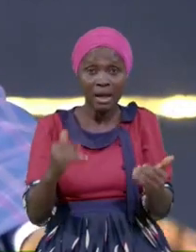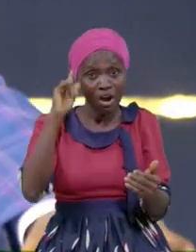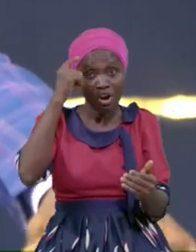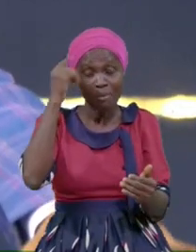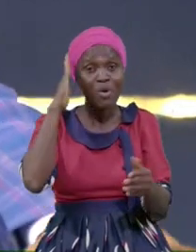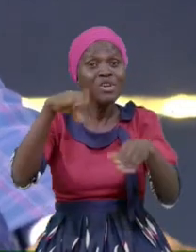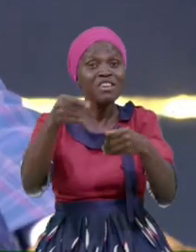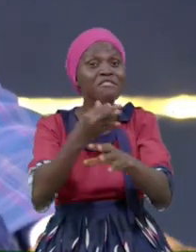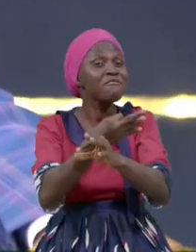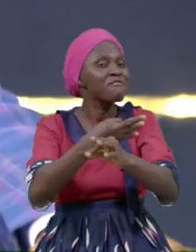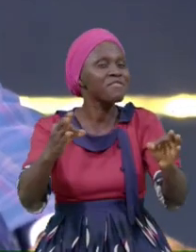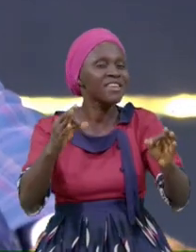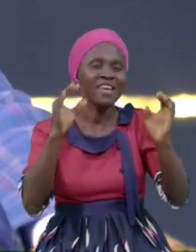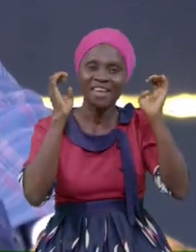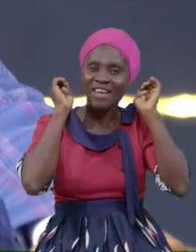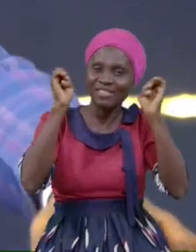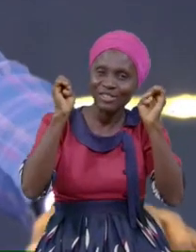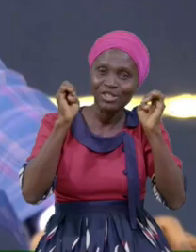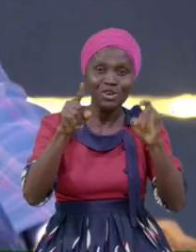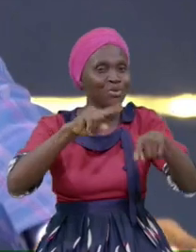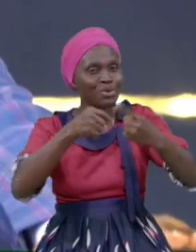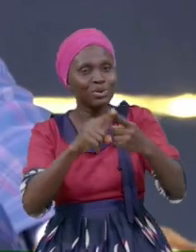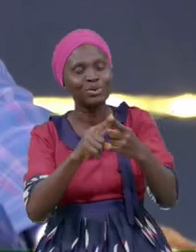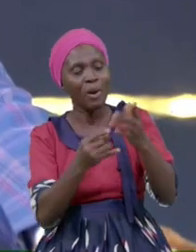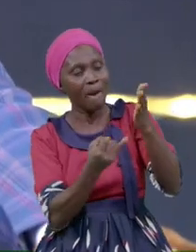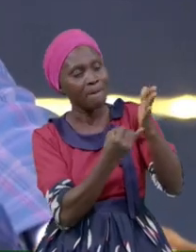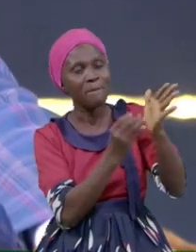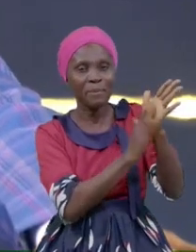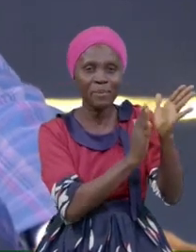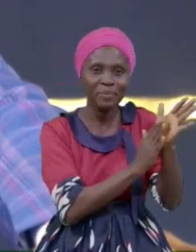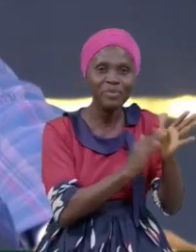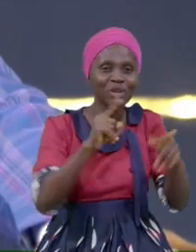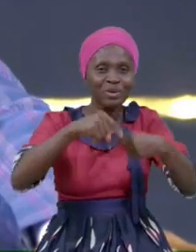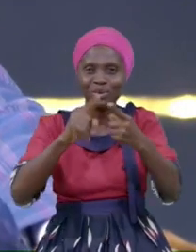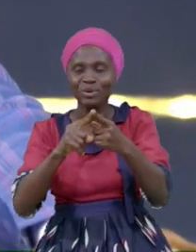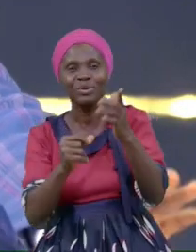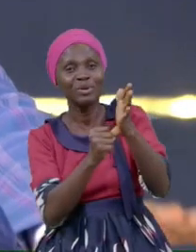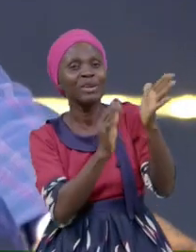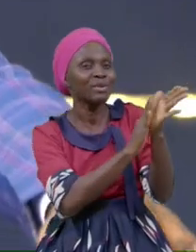gratuitement. Vous irez au primaire, vous irez au secondaire